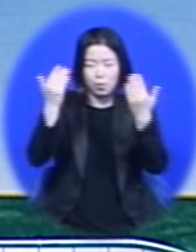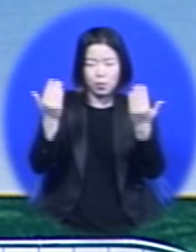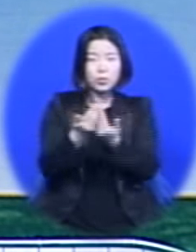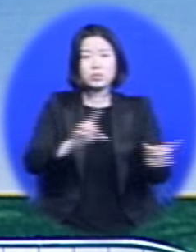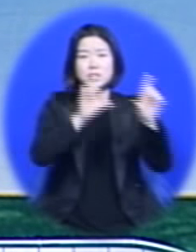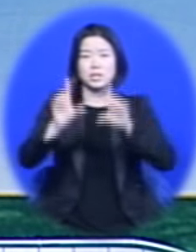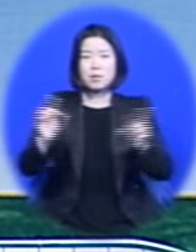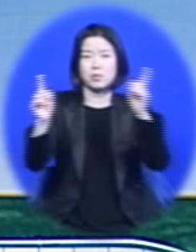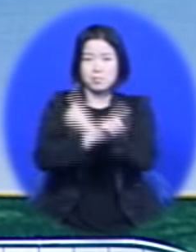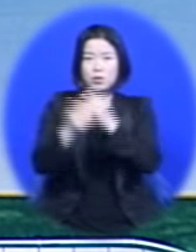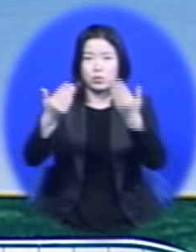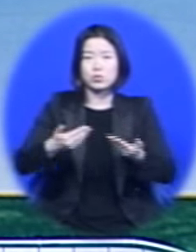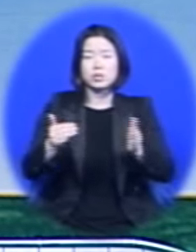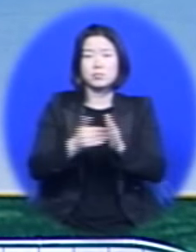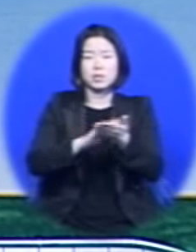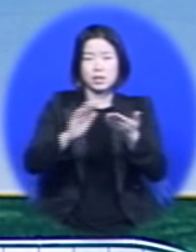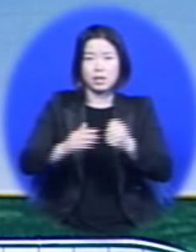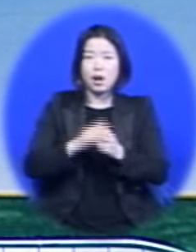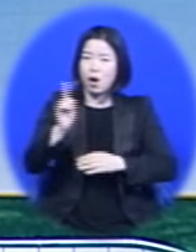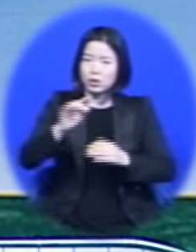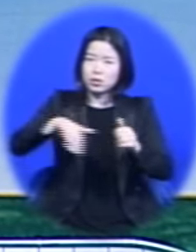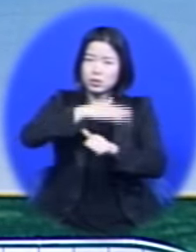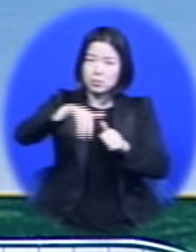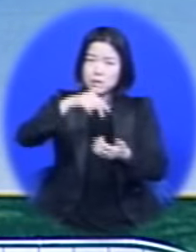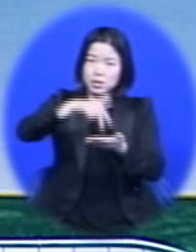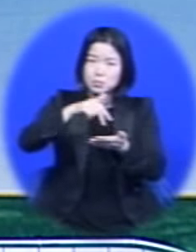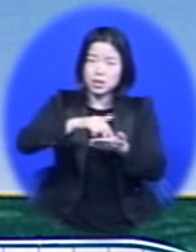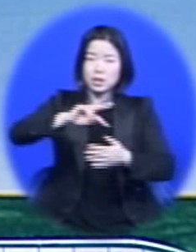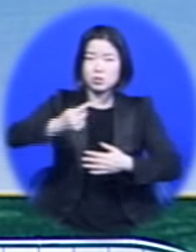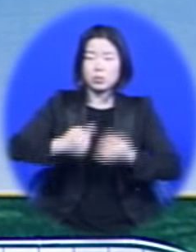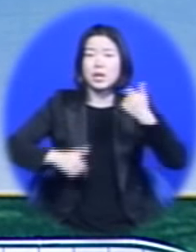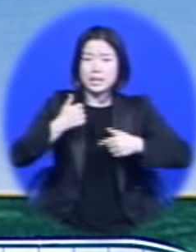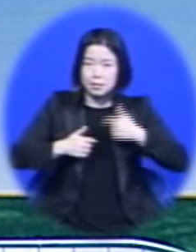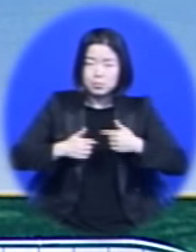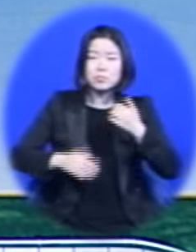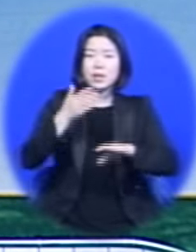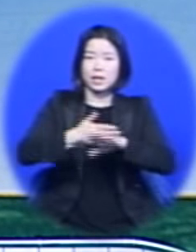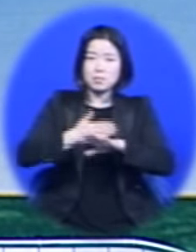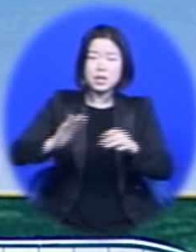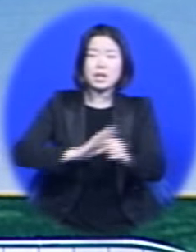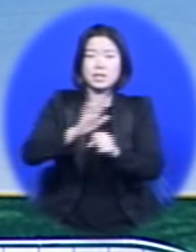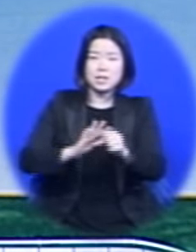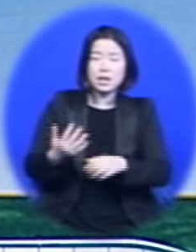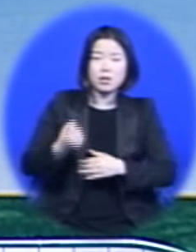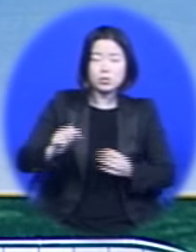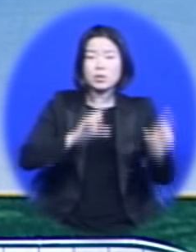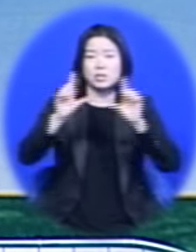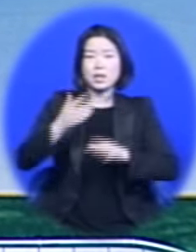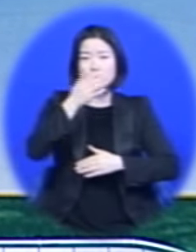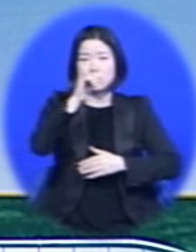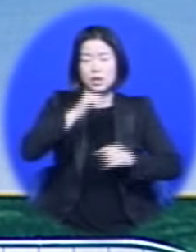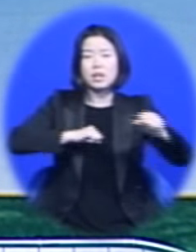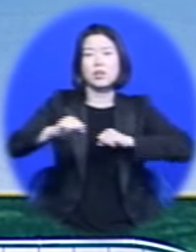바꾸십니다. 어떤 형편과 처지에서도 기쁨으로, 감사로, 사랑으로 살도록 우리에게